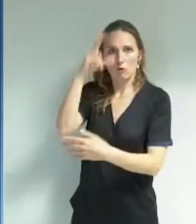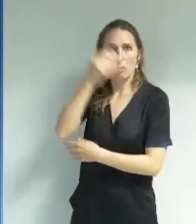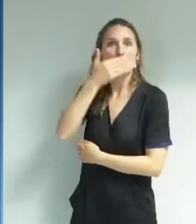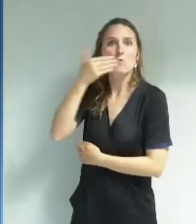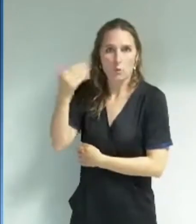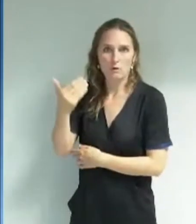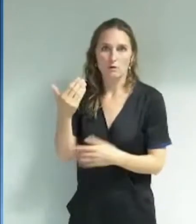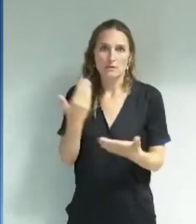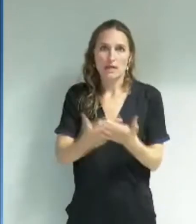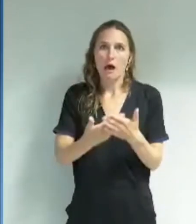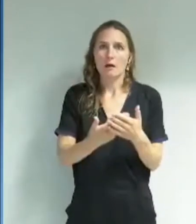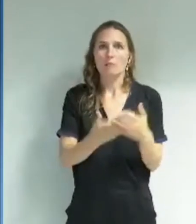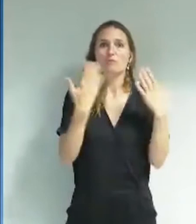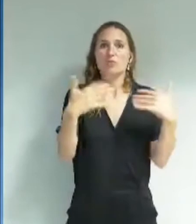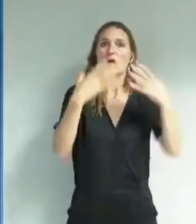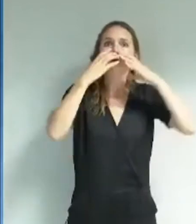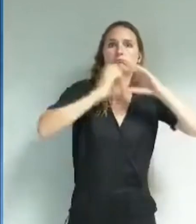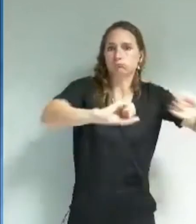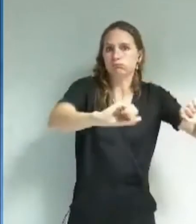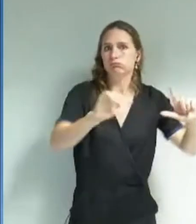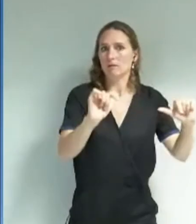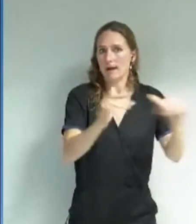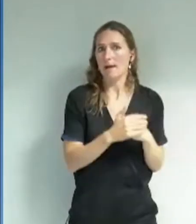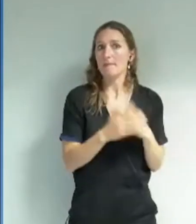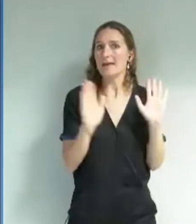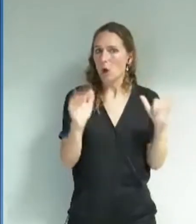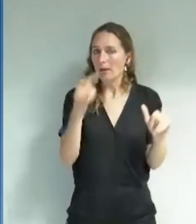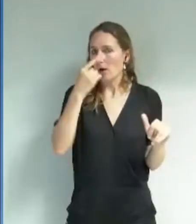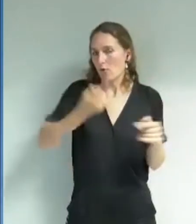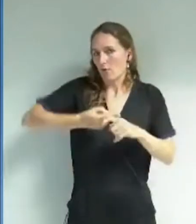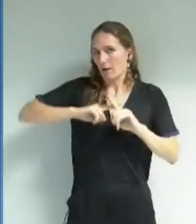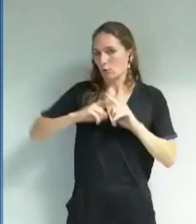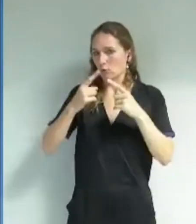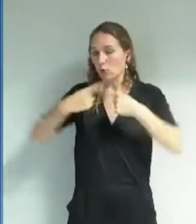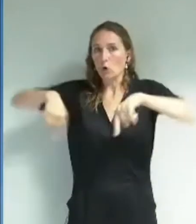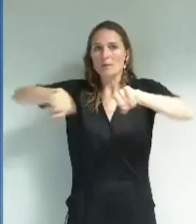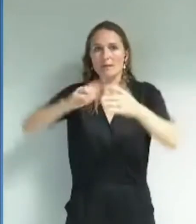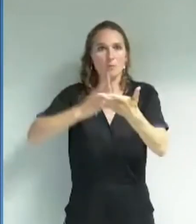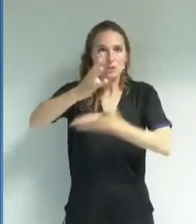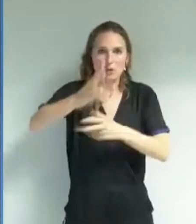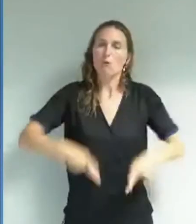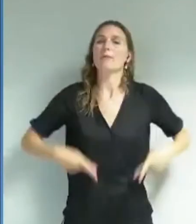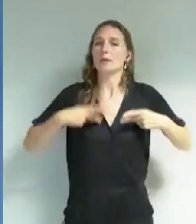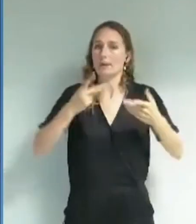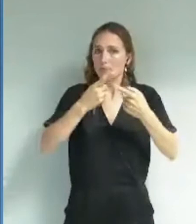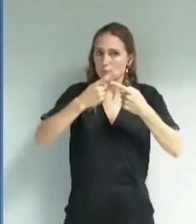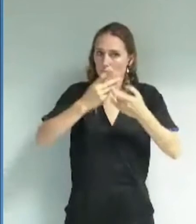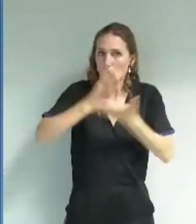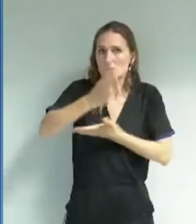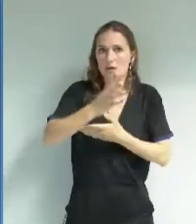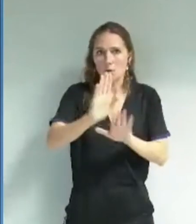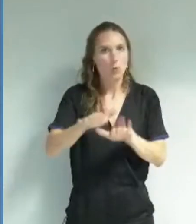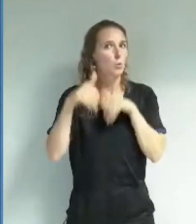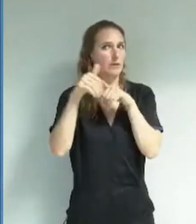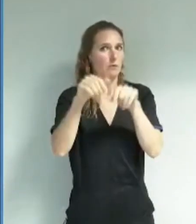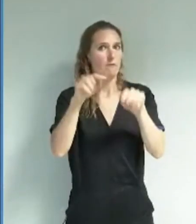Je pense par contre qu'il faut maintenir le format de ce comité de projet, de cet atelier de projet, pour porter l'évaluation au